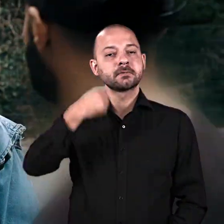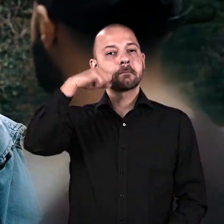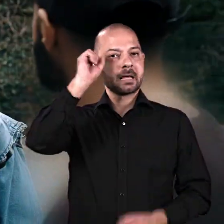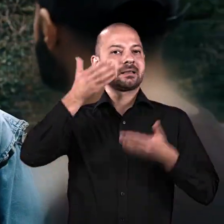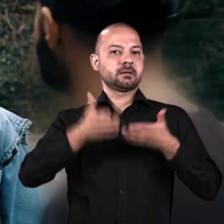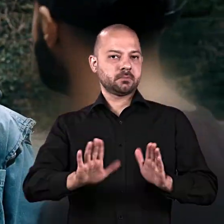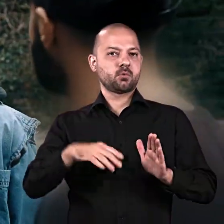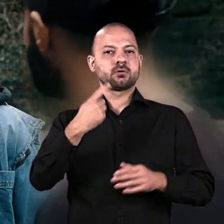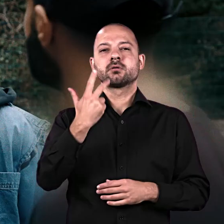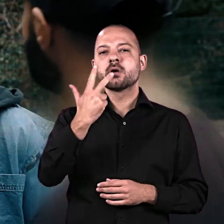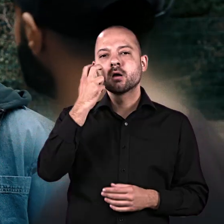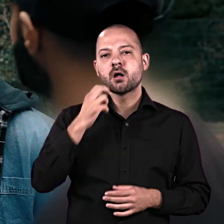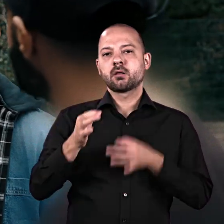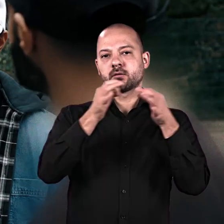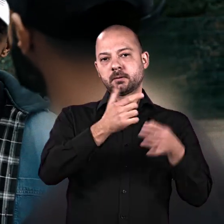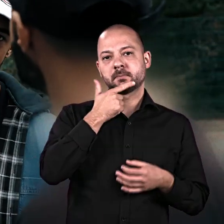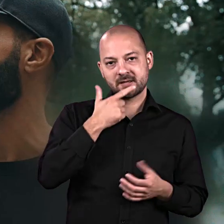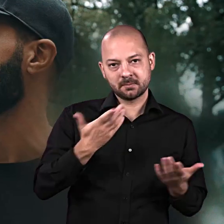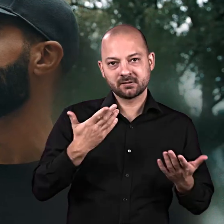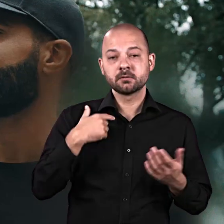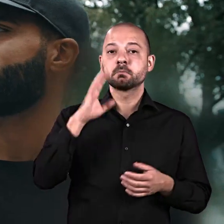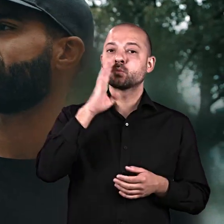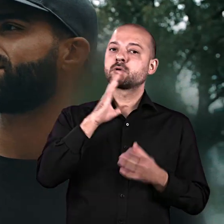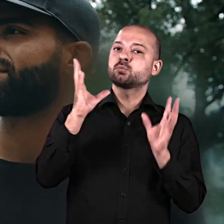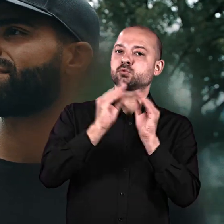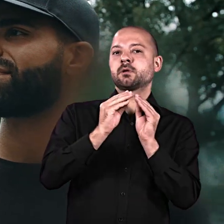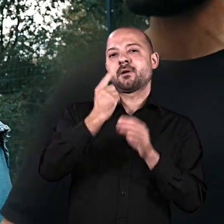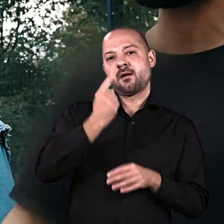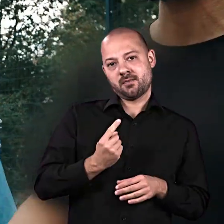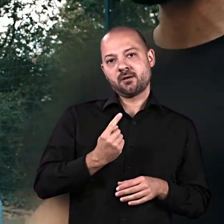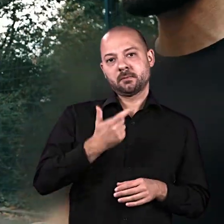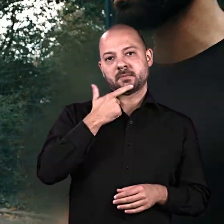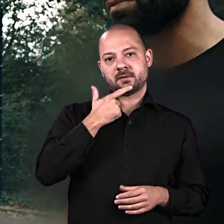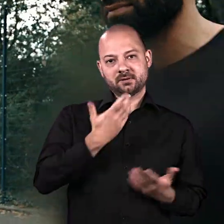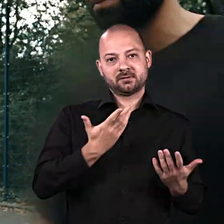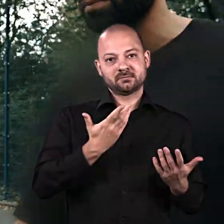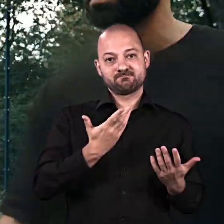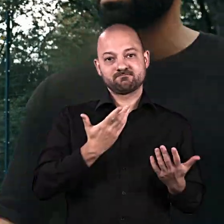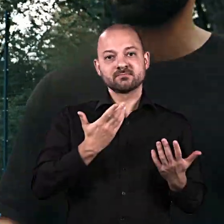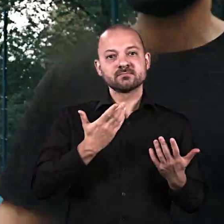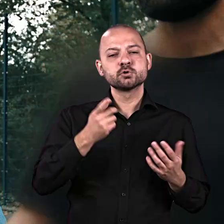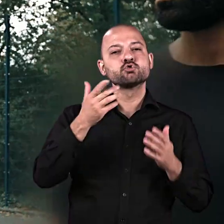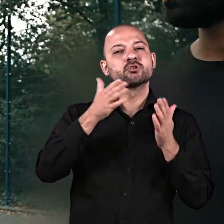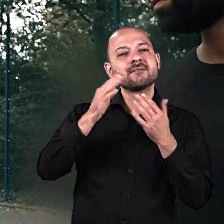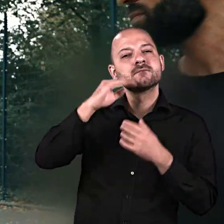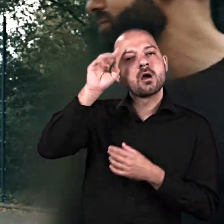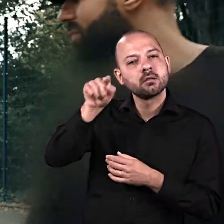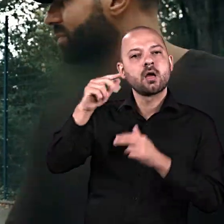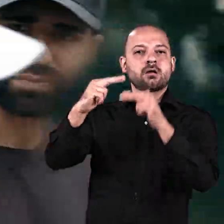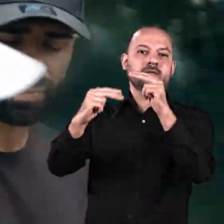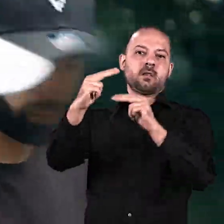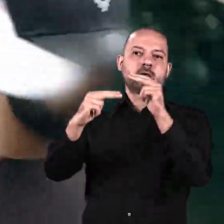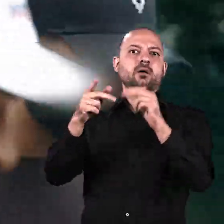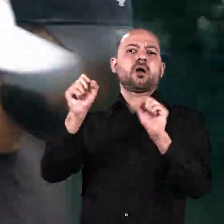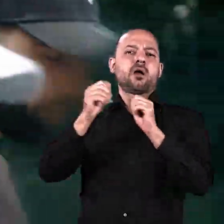Ich bin in Berlin geboren und mit drei bin ich dann rübergezogen nach Bremen. Ja, ich bin mit meiner Mutter dann alleine in Bremen gewesen,